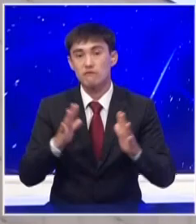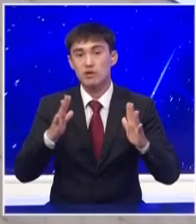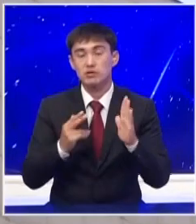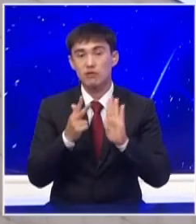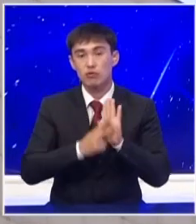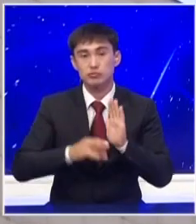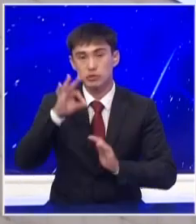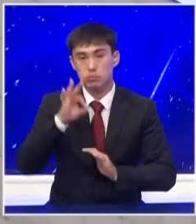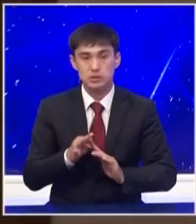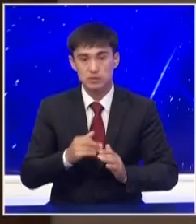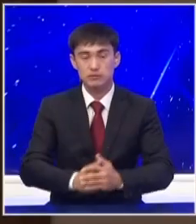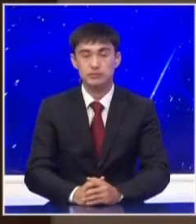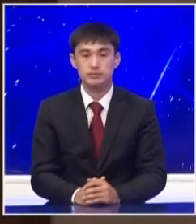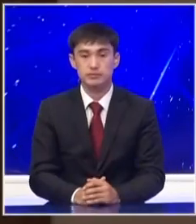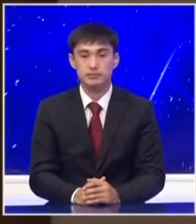80%.